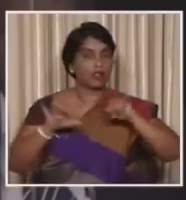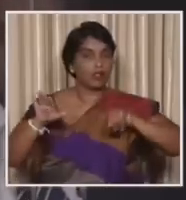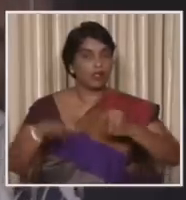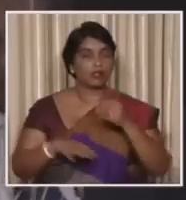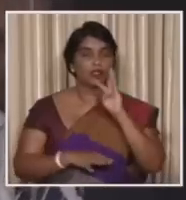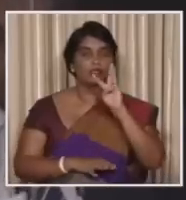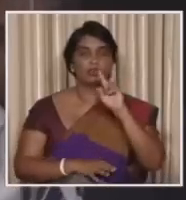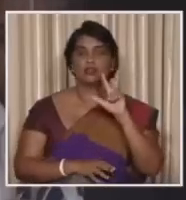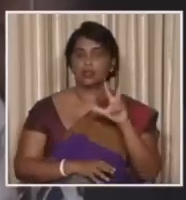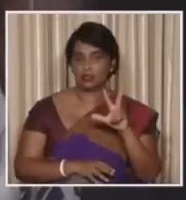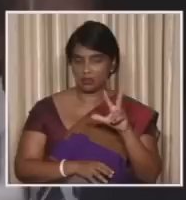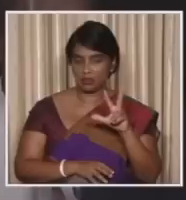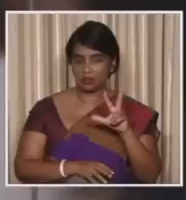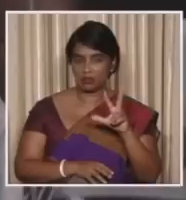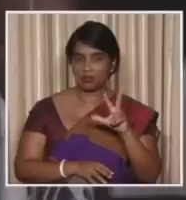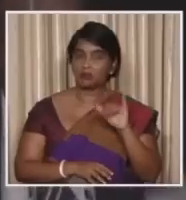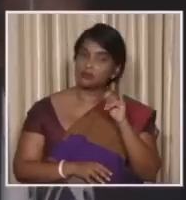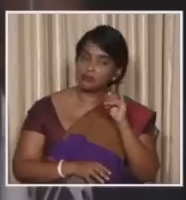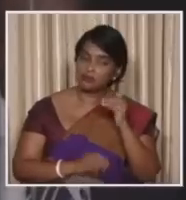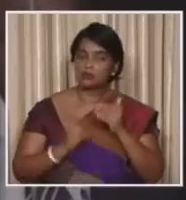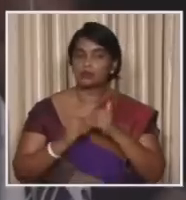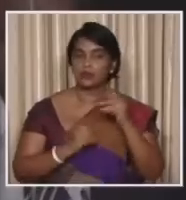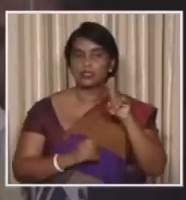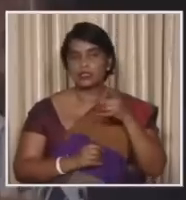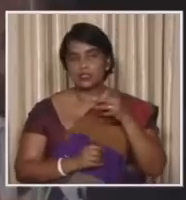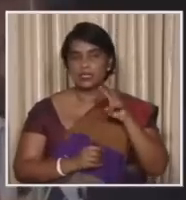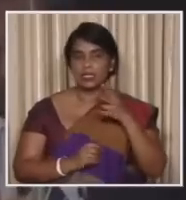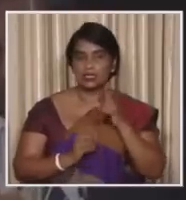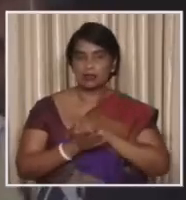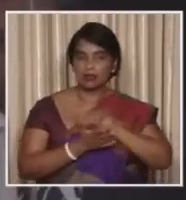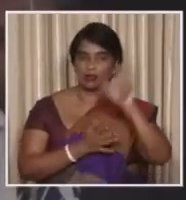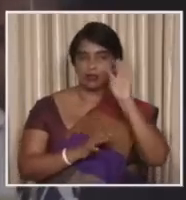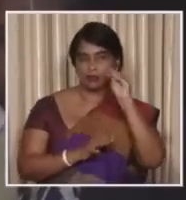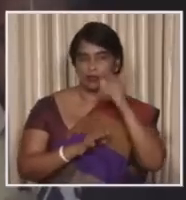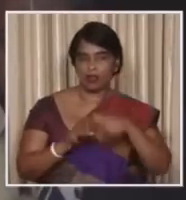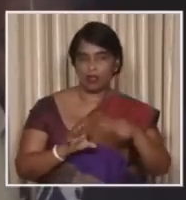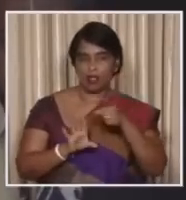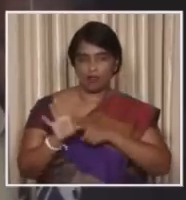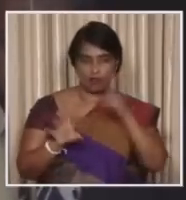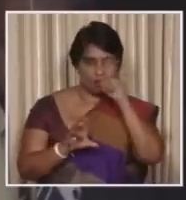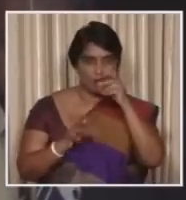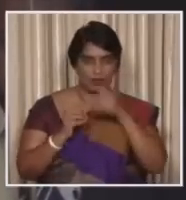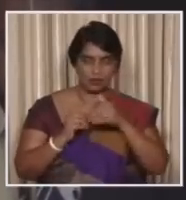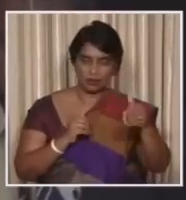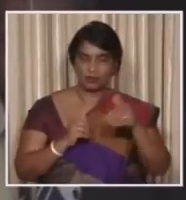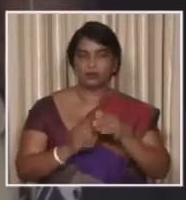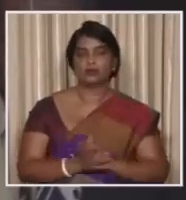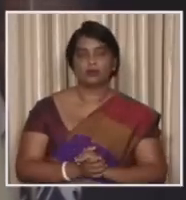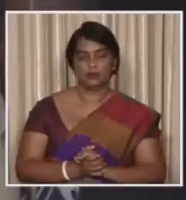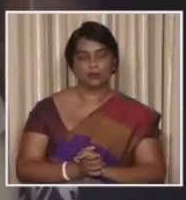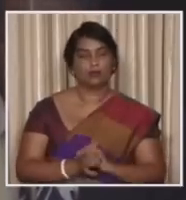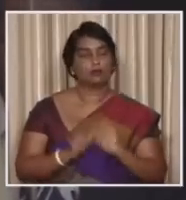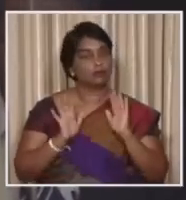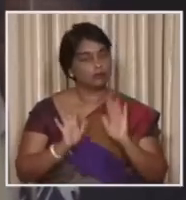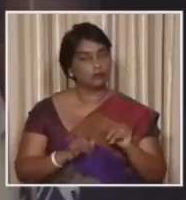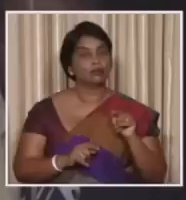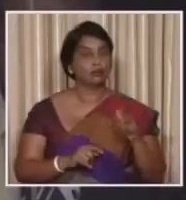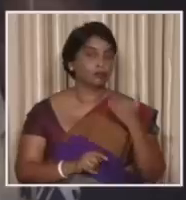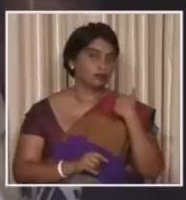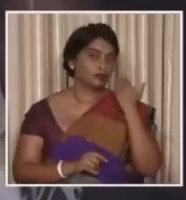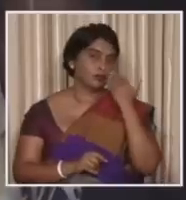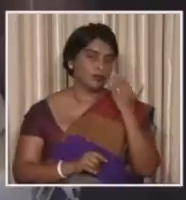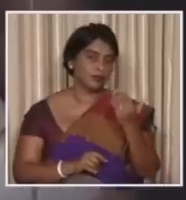638 දෙනයි සමහරට තව 100ක් 200ක් යන්න ඉඩ තියෙනවා මේ වර්ෂයේ ඉතුරු මාසය ඇතුළත කොහොමවත් මේකෙන්